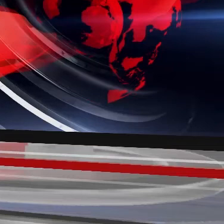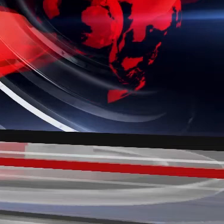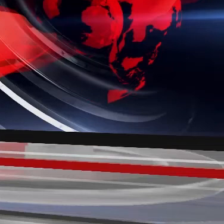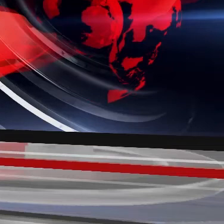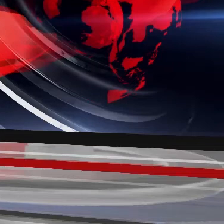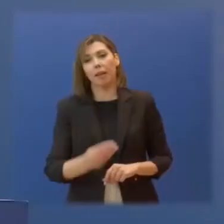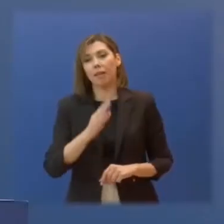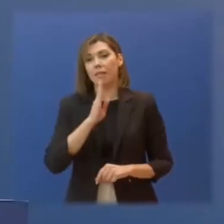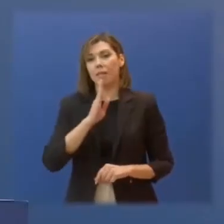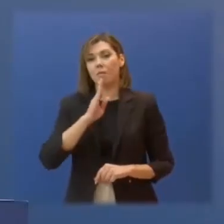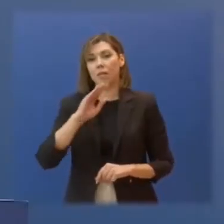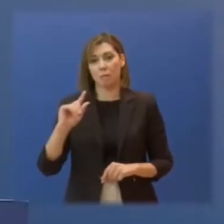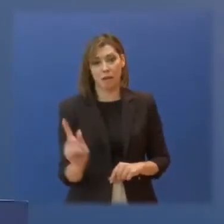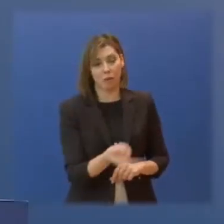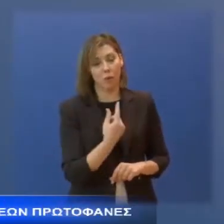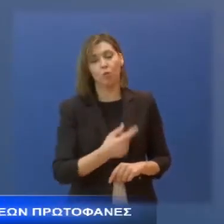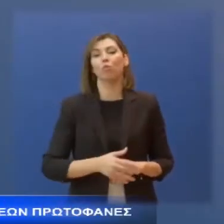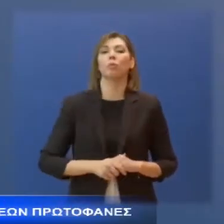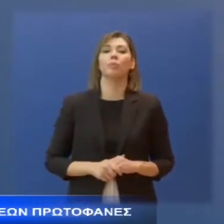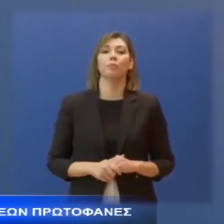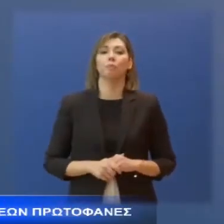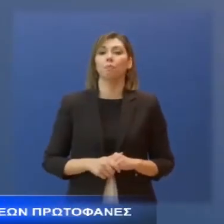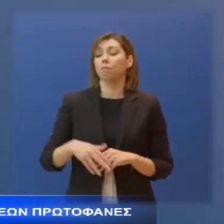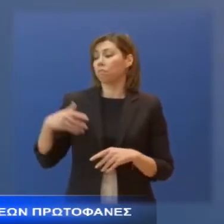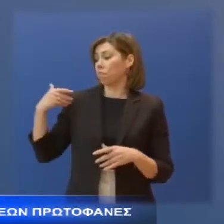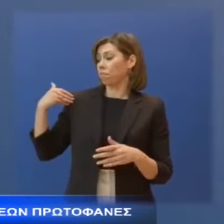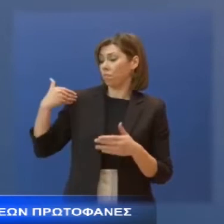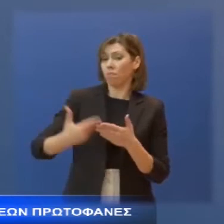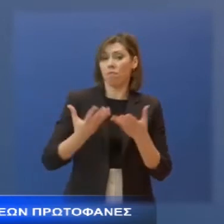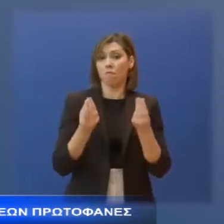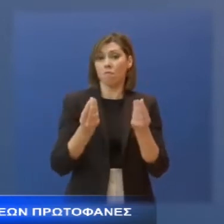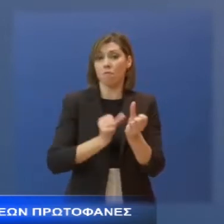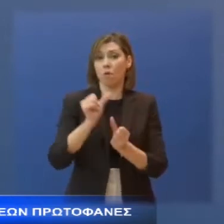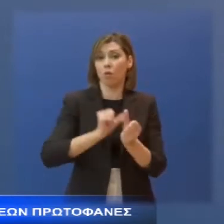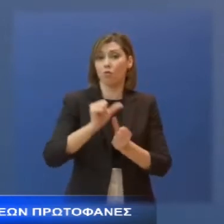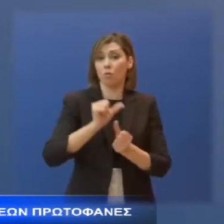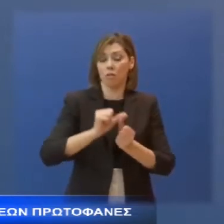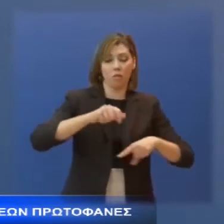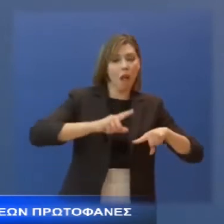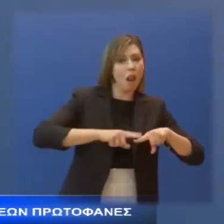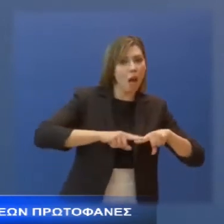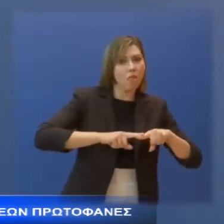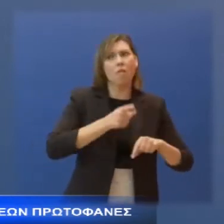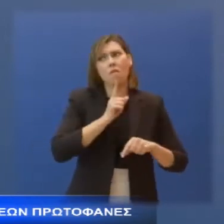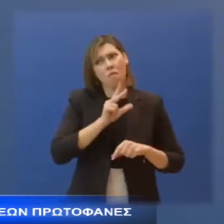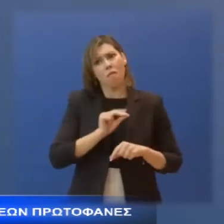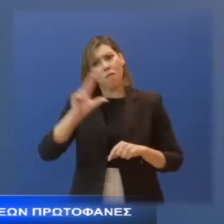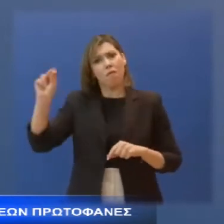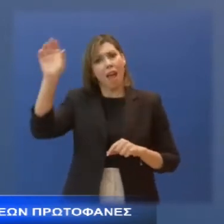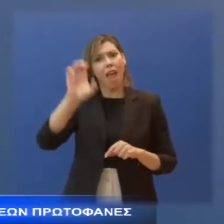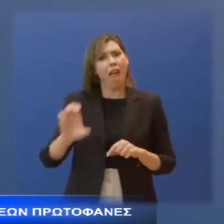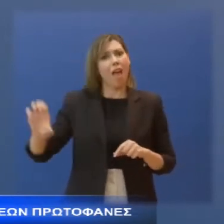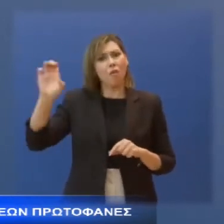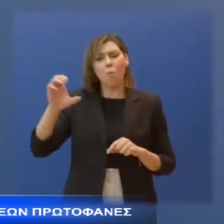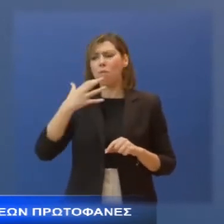την Ελλάδα. Εδώ και πολλούς μήνες, η χώρα μας, όπως και ολόκληρη η Ευρώπη, βρίσκεται αντιμέτωπη με ένα κοκτέιλ κρίσεων που όμοιό του δεν έχει εμφανιστεί από το